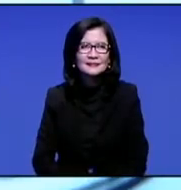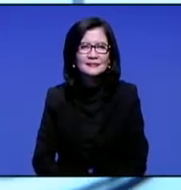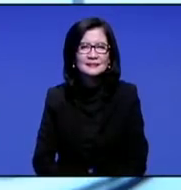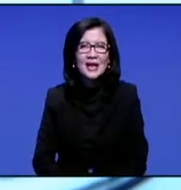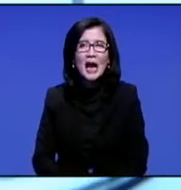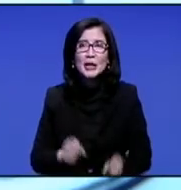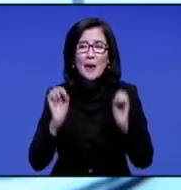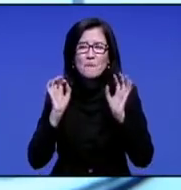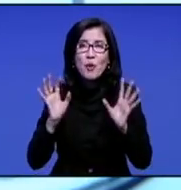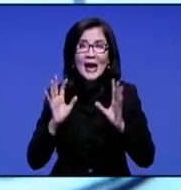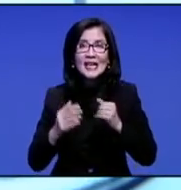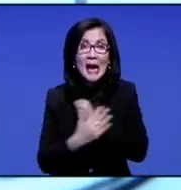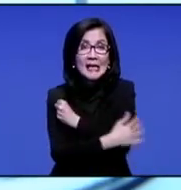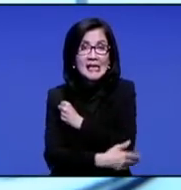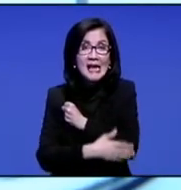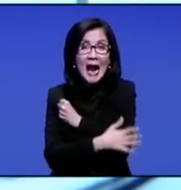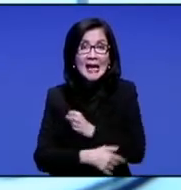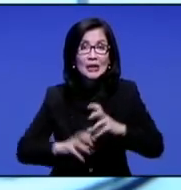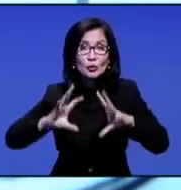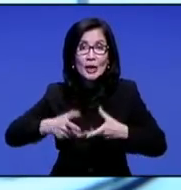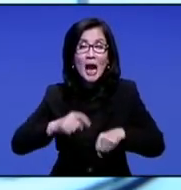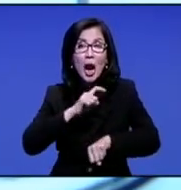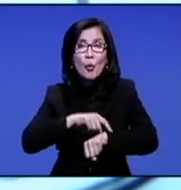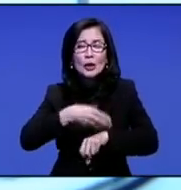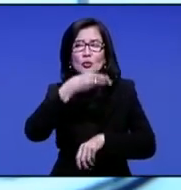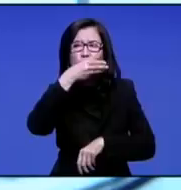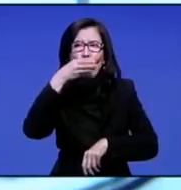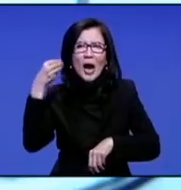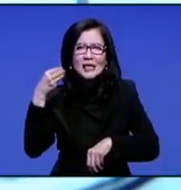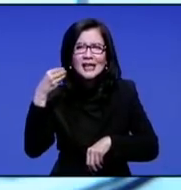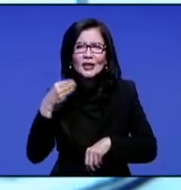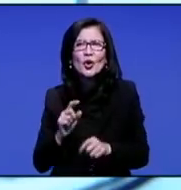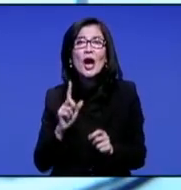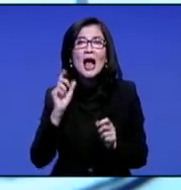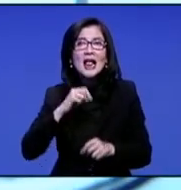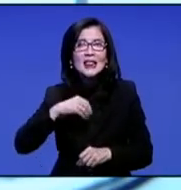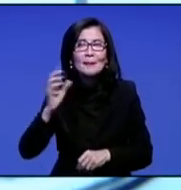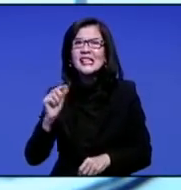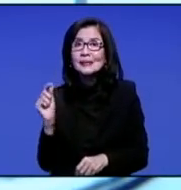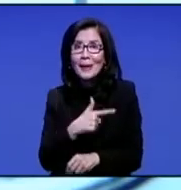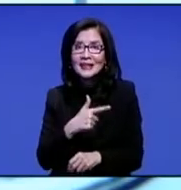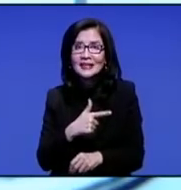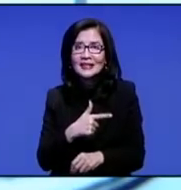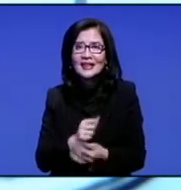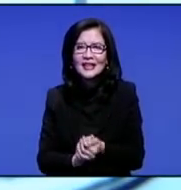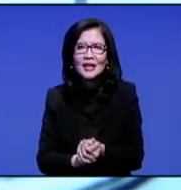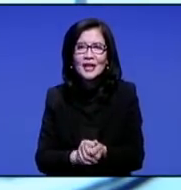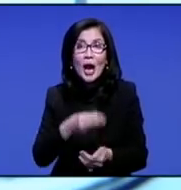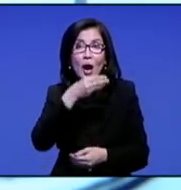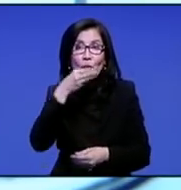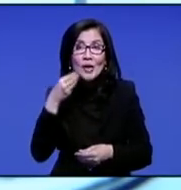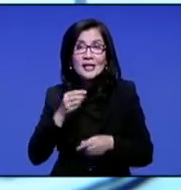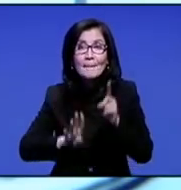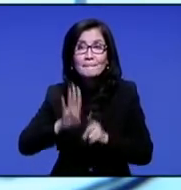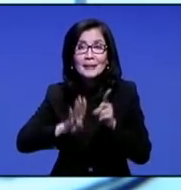Ternyata ada banyak negara di dunia yang waktu puasanya jauh lebih singkat dibanding Indonesia, yang berpuasa sekitar 14 jam